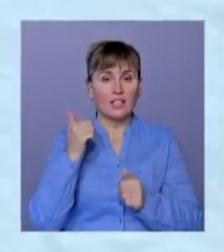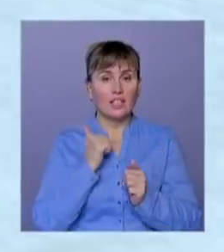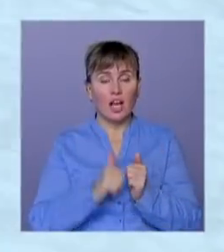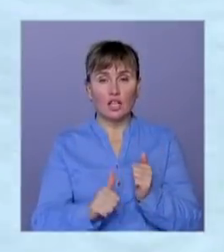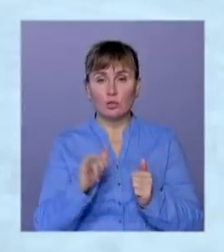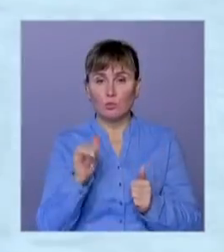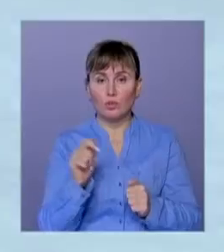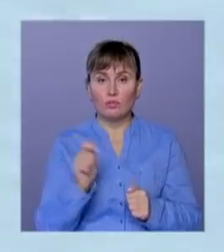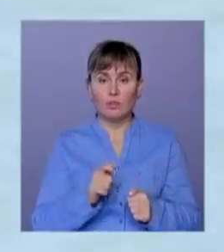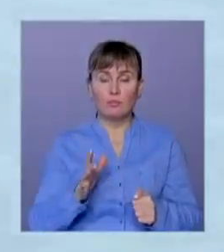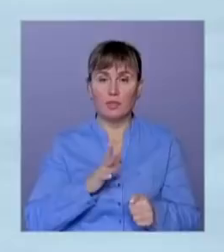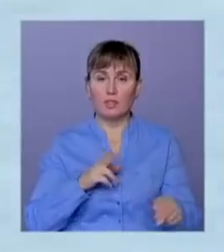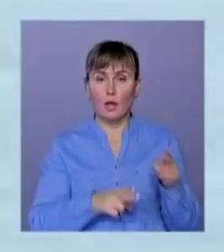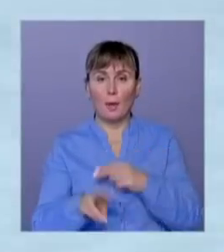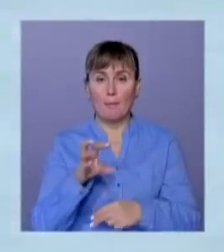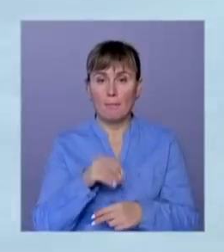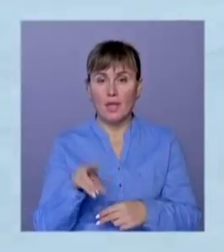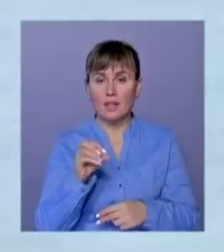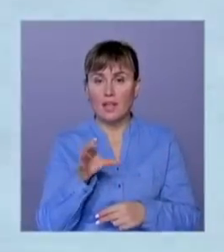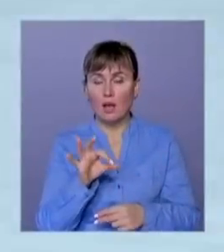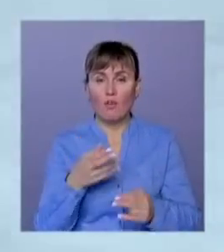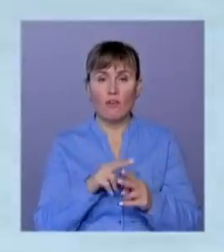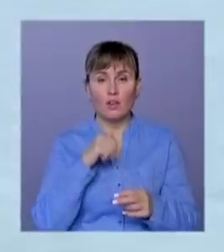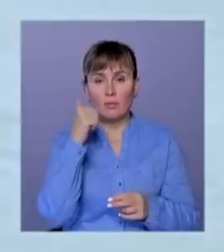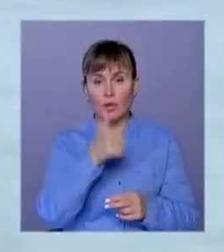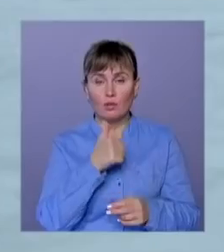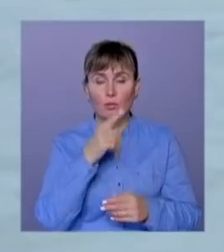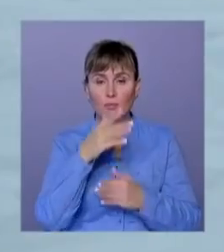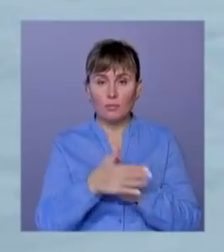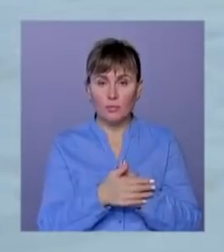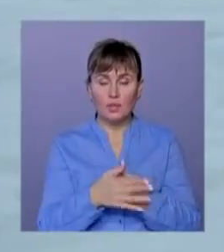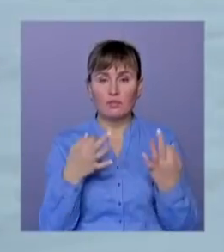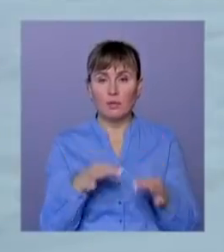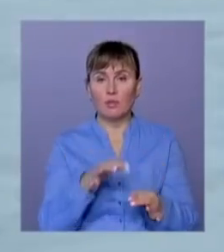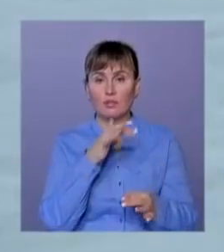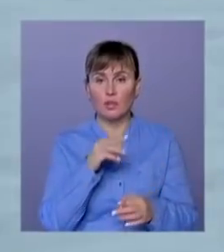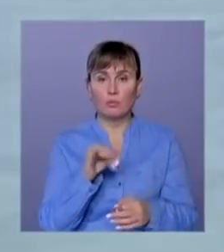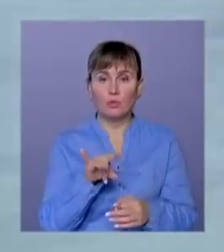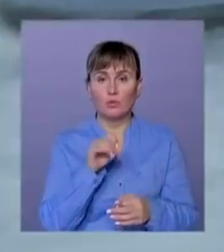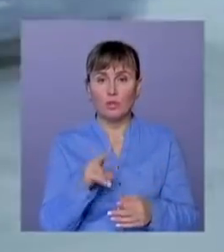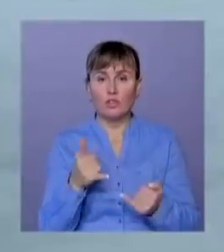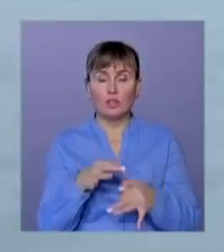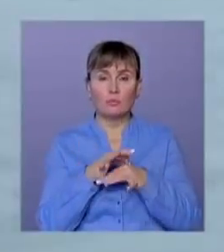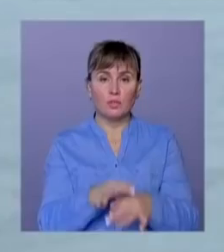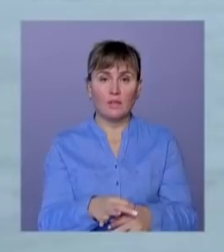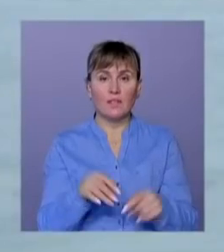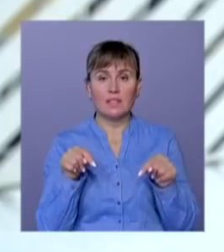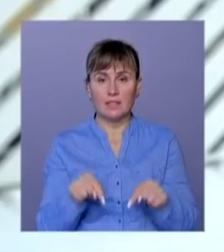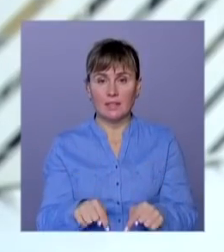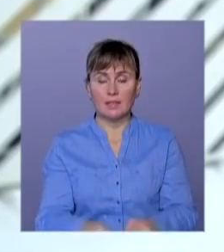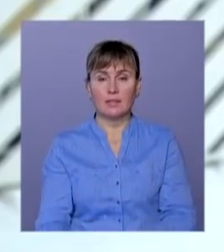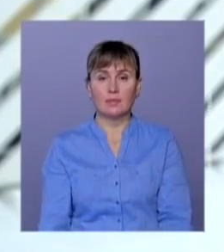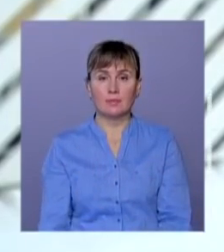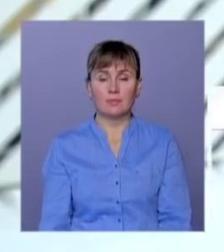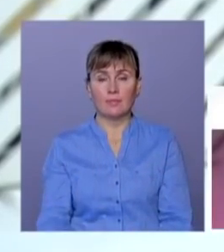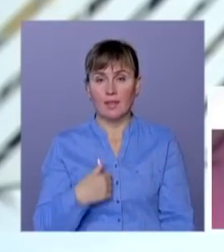выходные приходилось собираться на Медеу. В этом сезоне ледовые коробки стали ближе. Все свободное время Турар отныне проводит именно здесь. Но я рад,